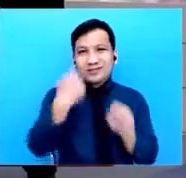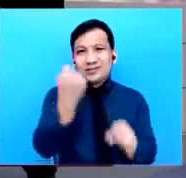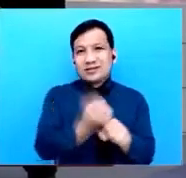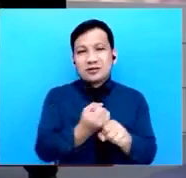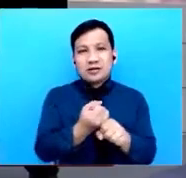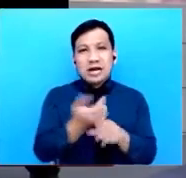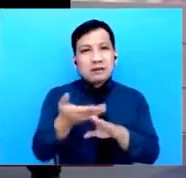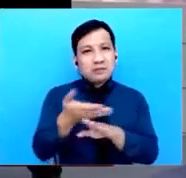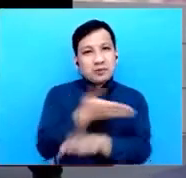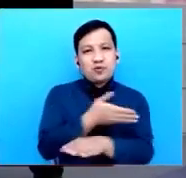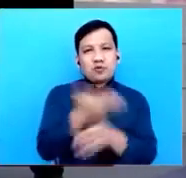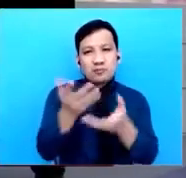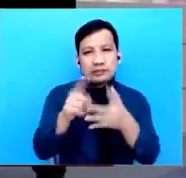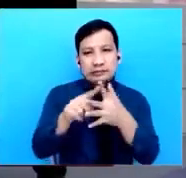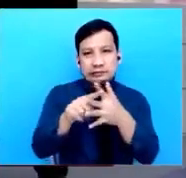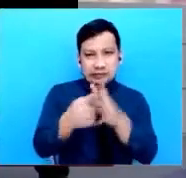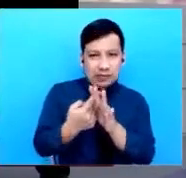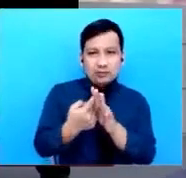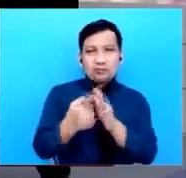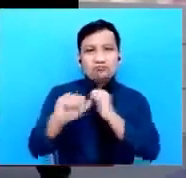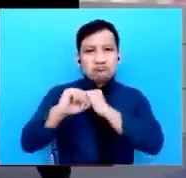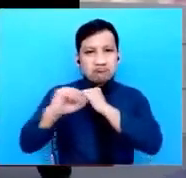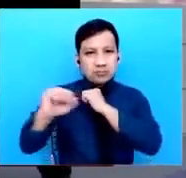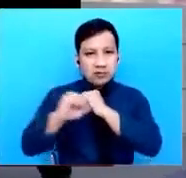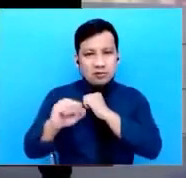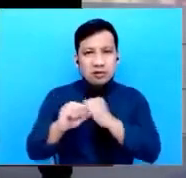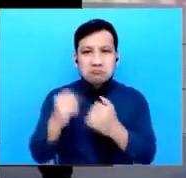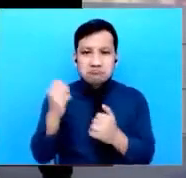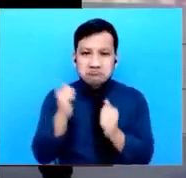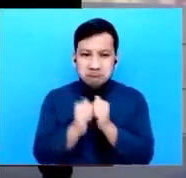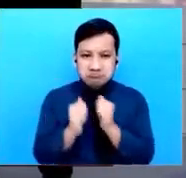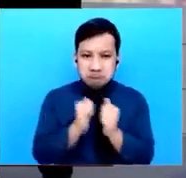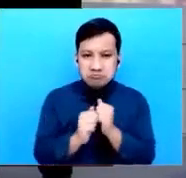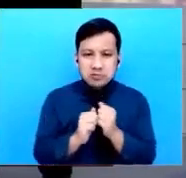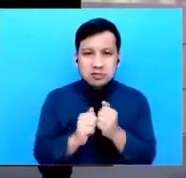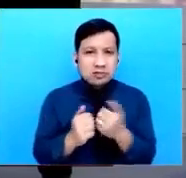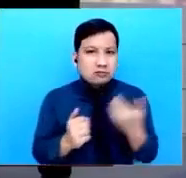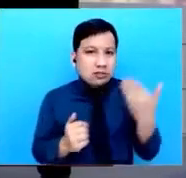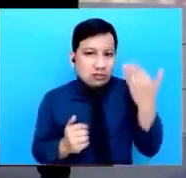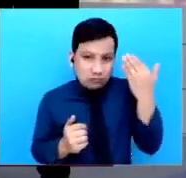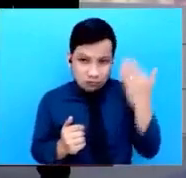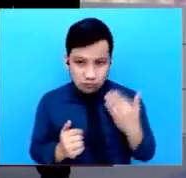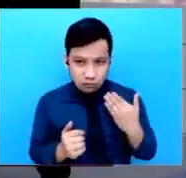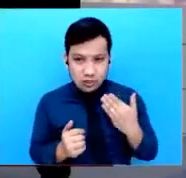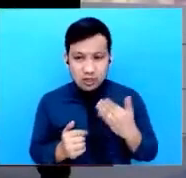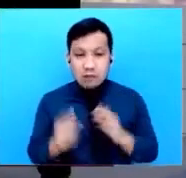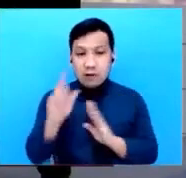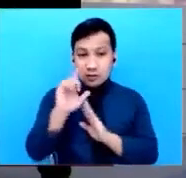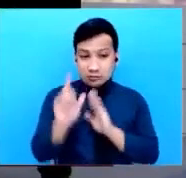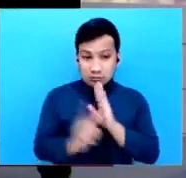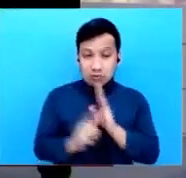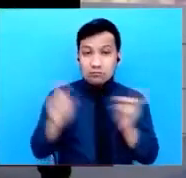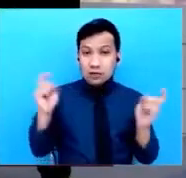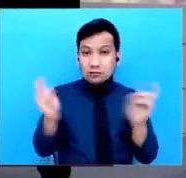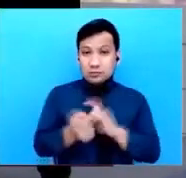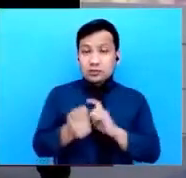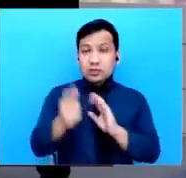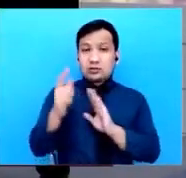yung campaign period. So sa madaling salta, hindi po nagkulang yung mga panukala para amyendahan ng batas